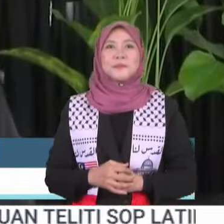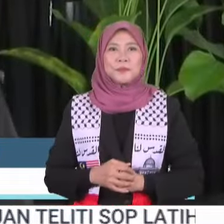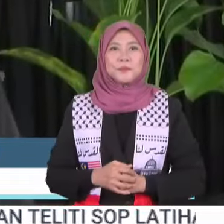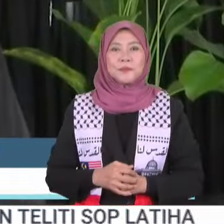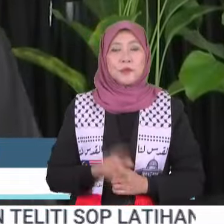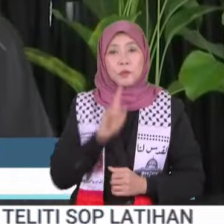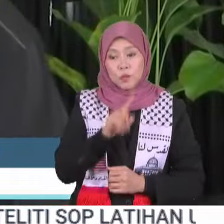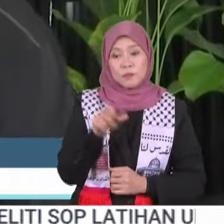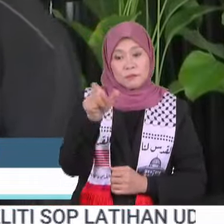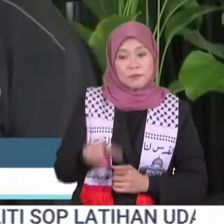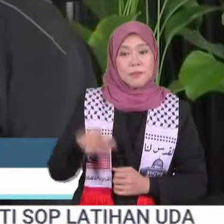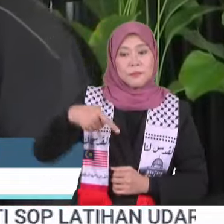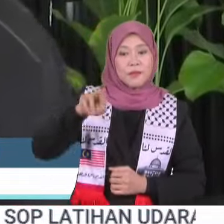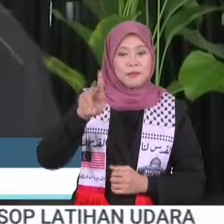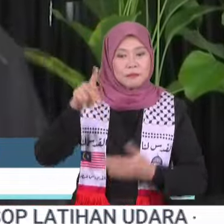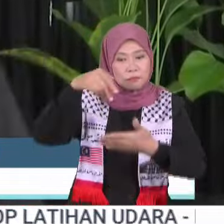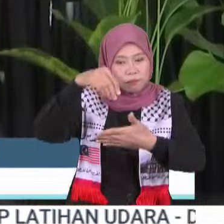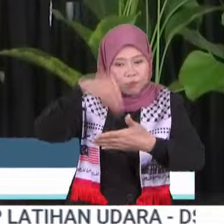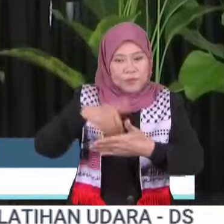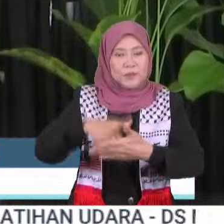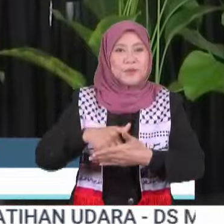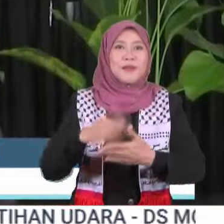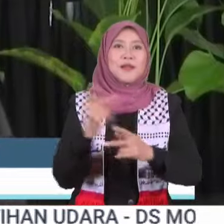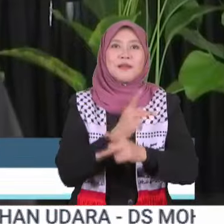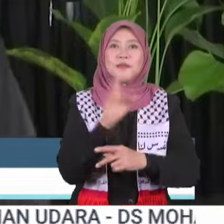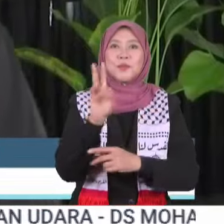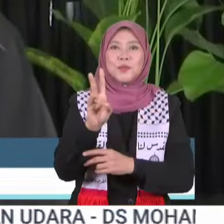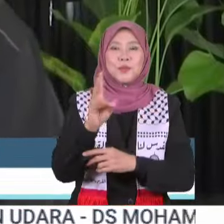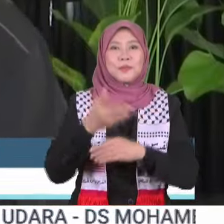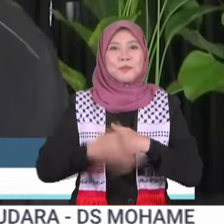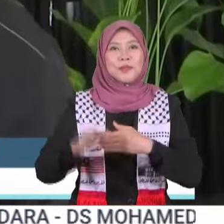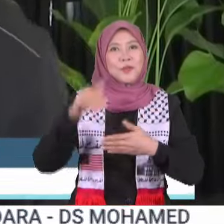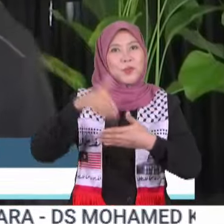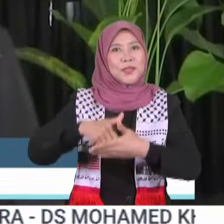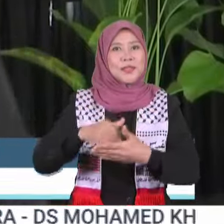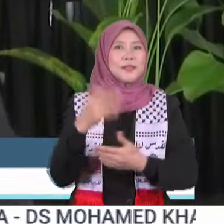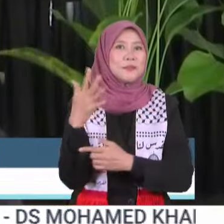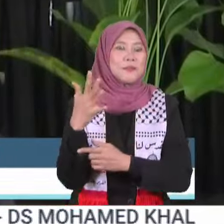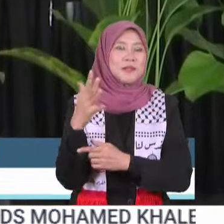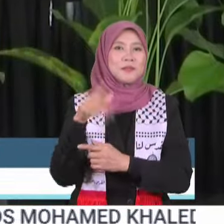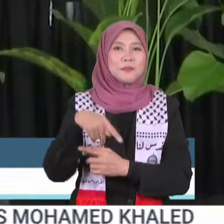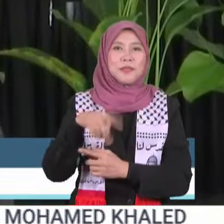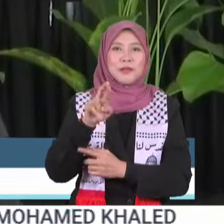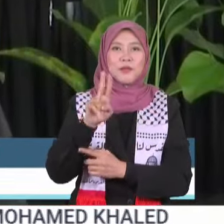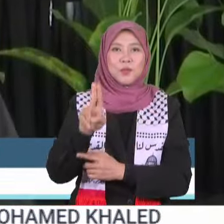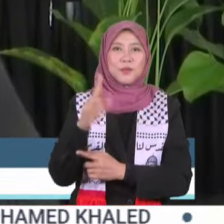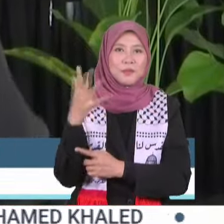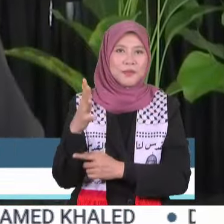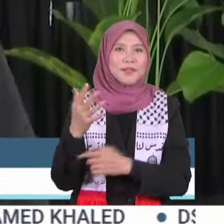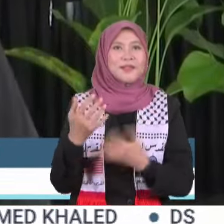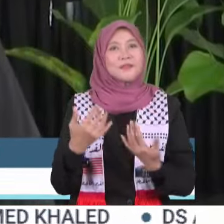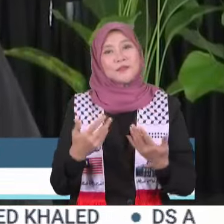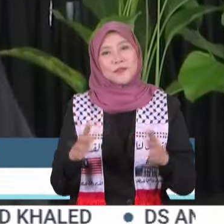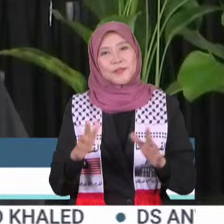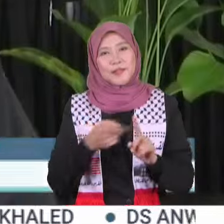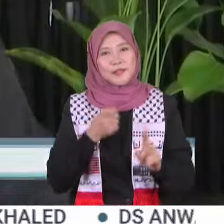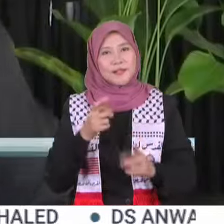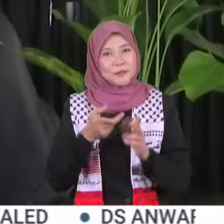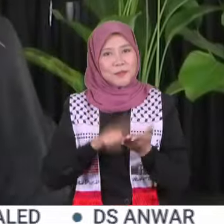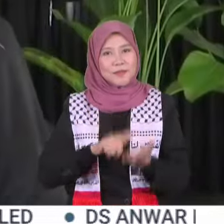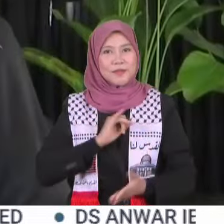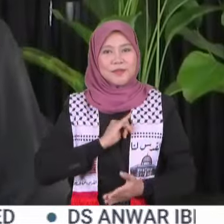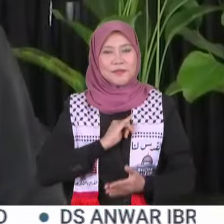Baru menjadi pilihan raya kecil ke-7 yang diadakan selepas pilihan raya umum ke-15 PRU15. Untuk itu, sekian dulu laporan